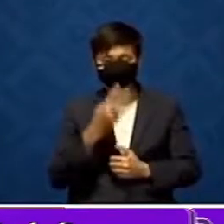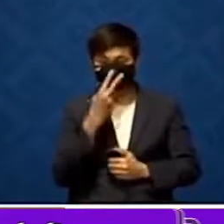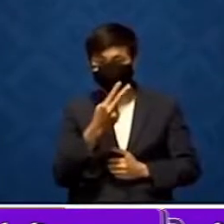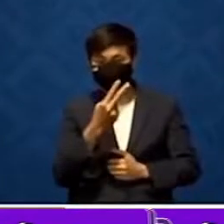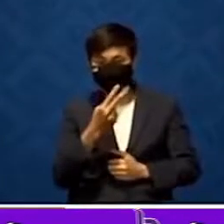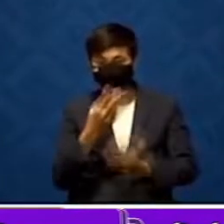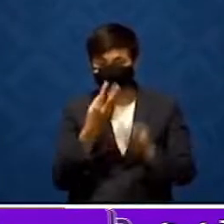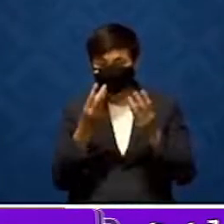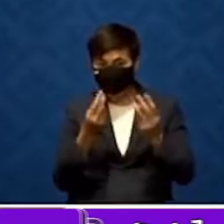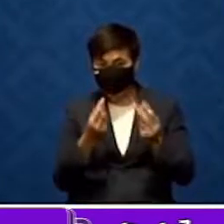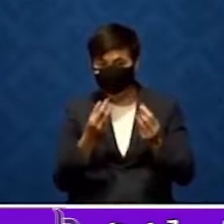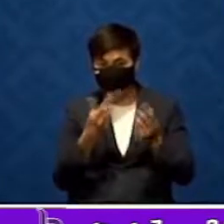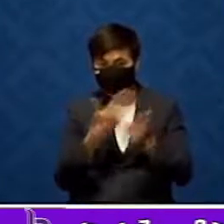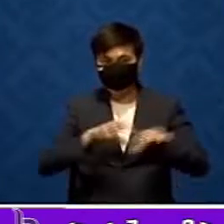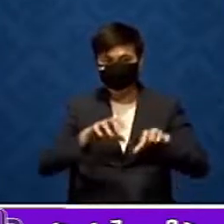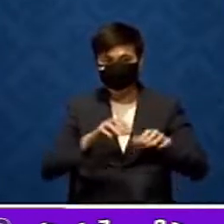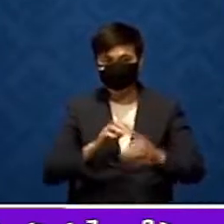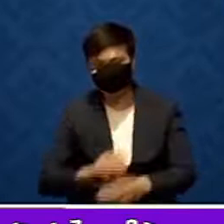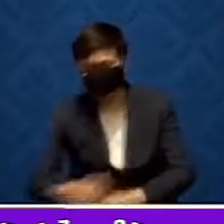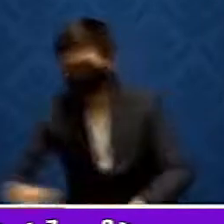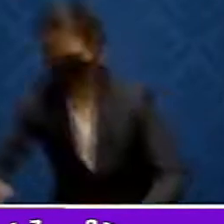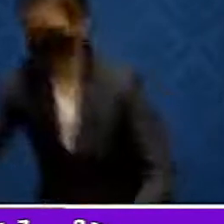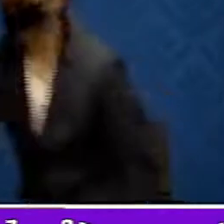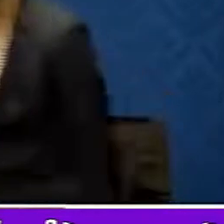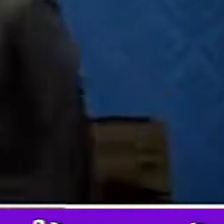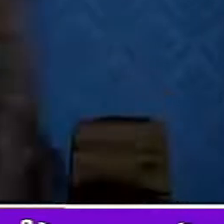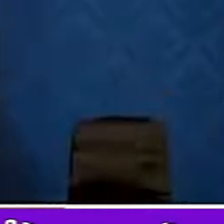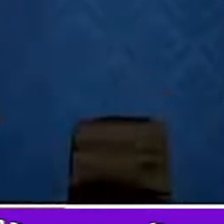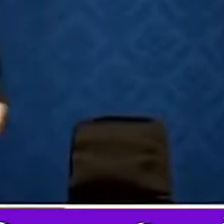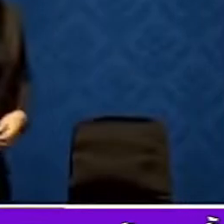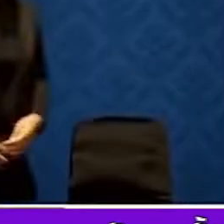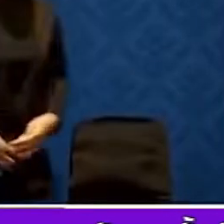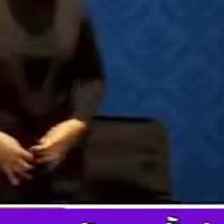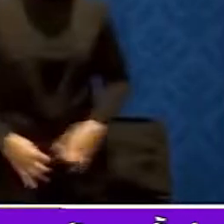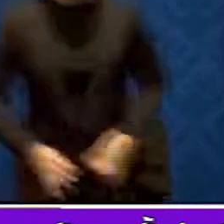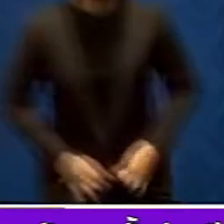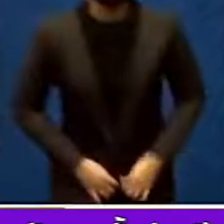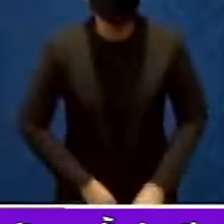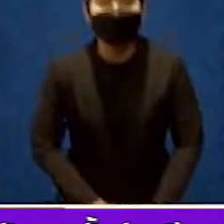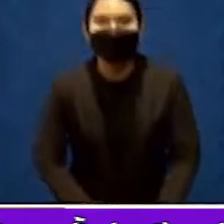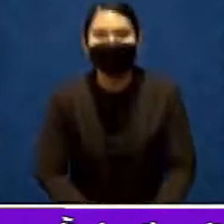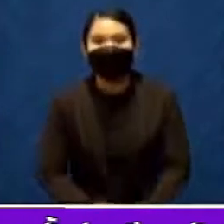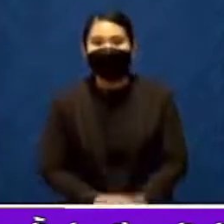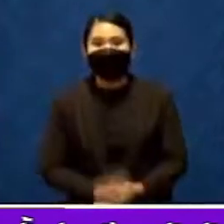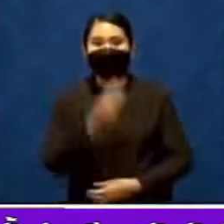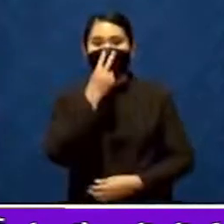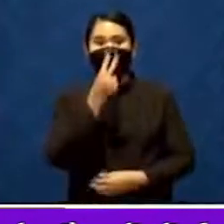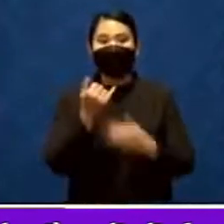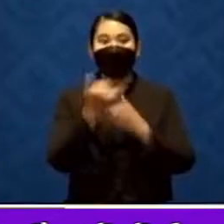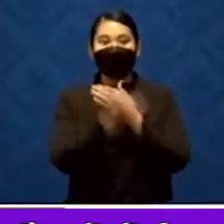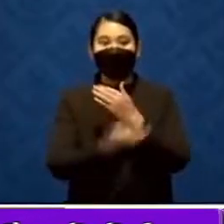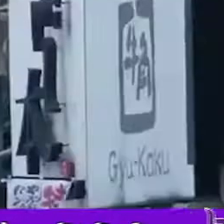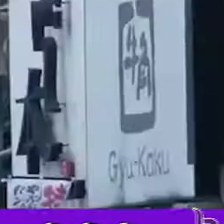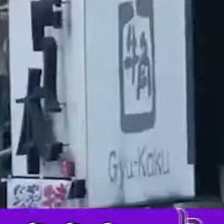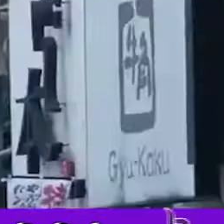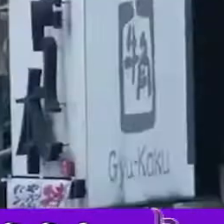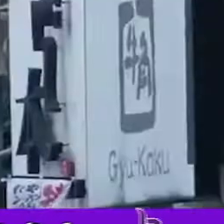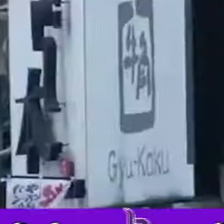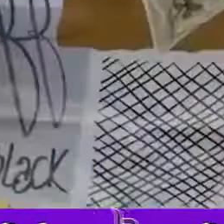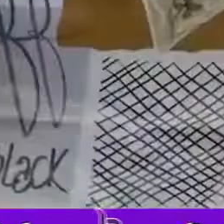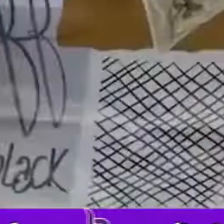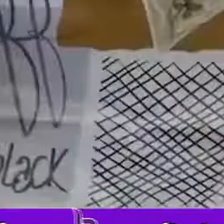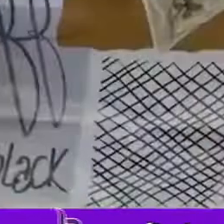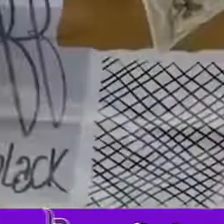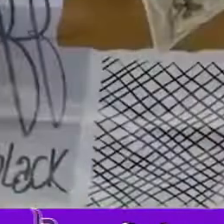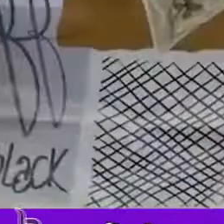เลขการจัดอันดับเปรียบเทียบประเทศที่ประชาชนสามารถเข้าถึงอาหารได้ในรา